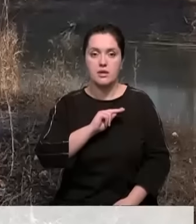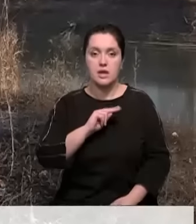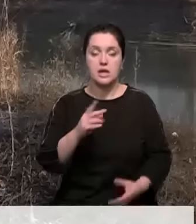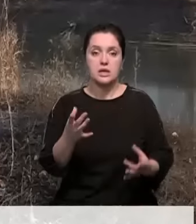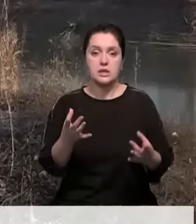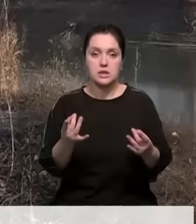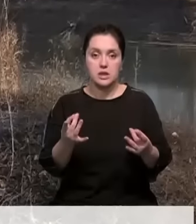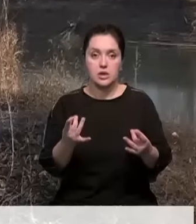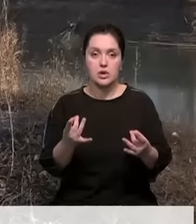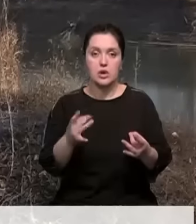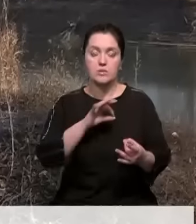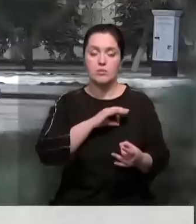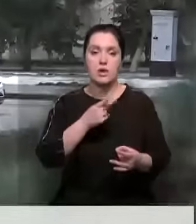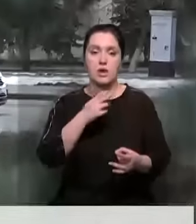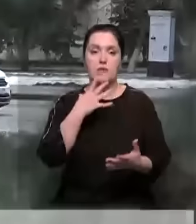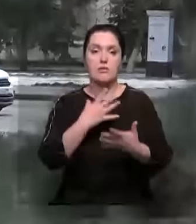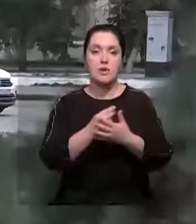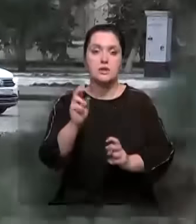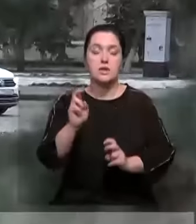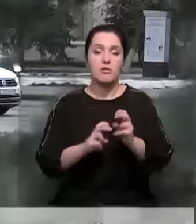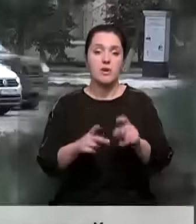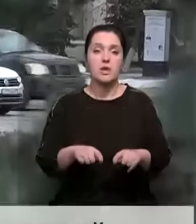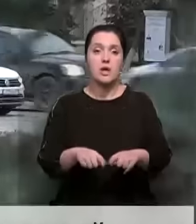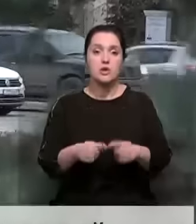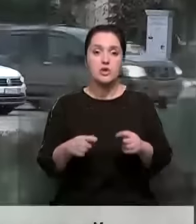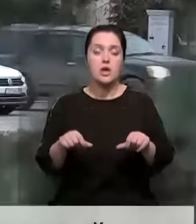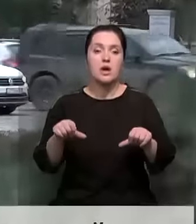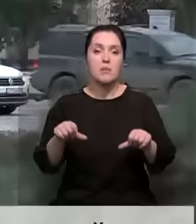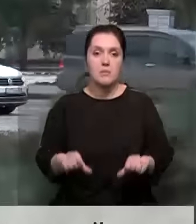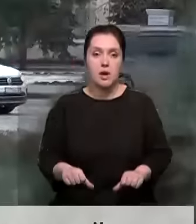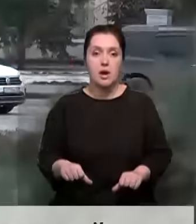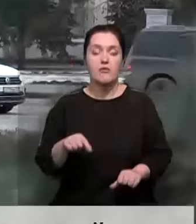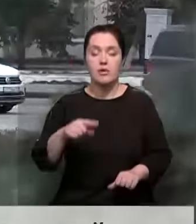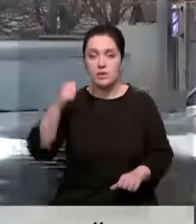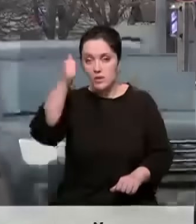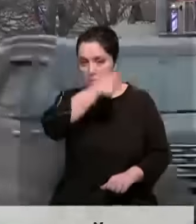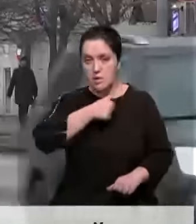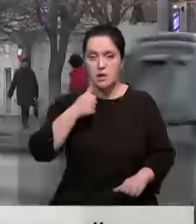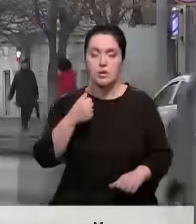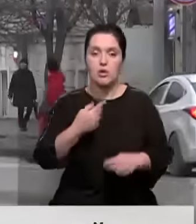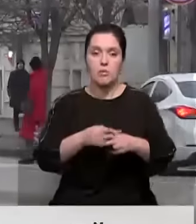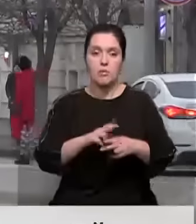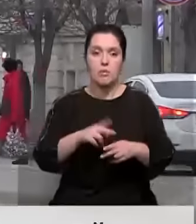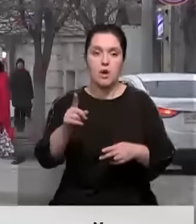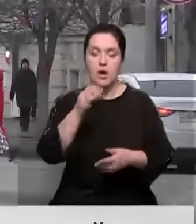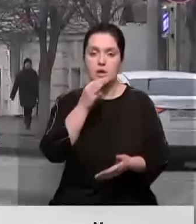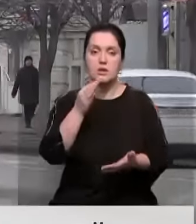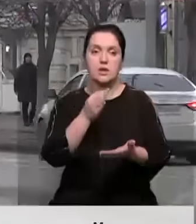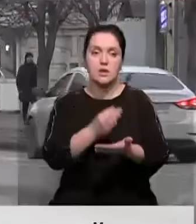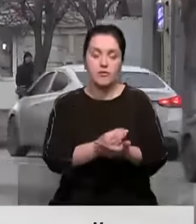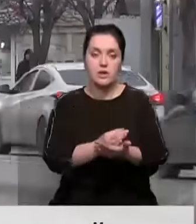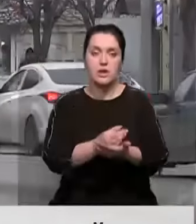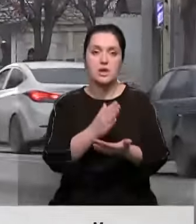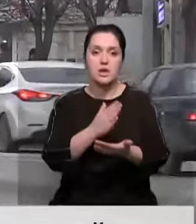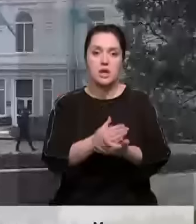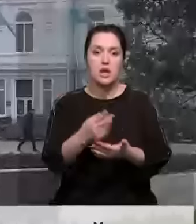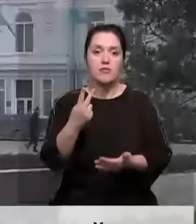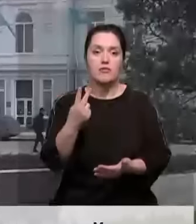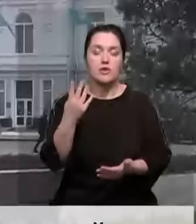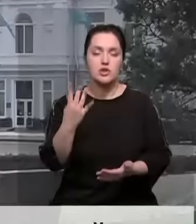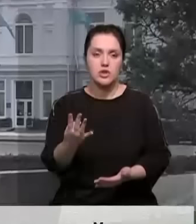мы используем для своего завода. За нарушение прав предпринимателей в этом году прокуроры области привлекли к дисциплинарной ответственности